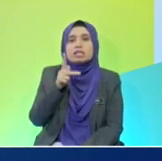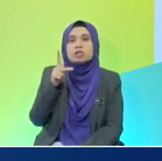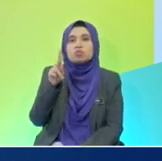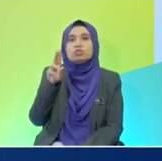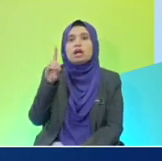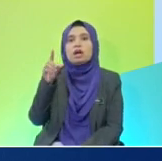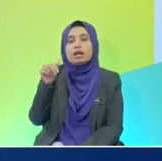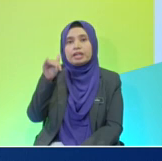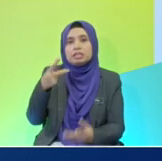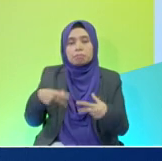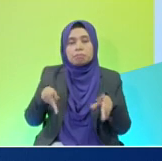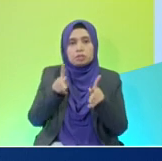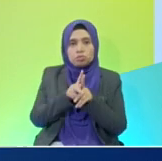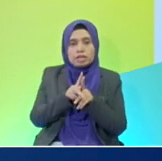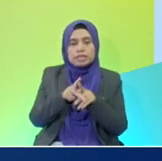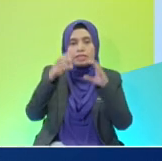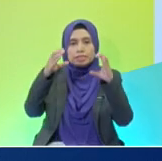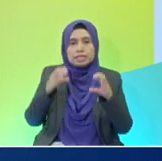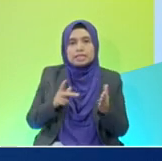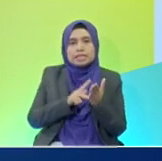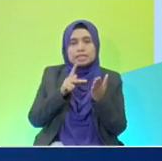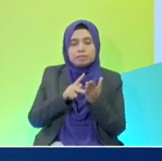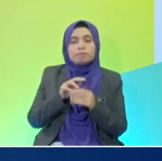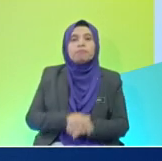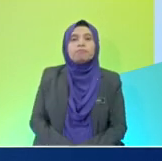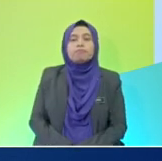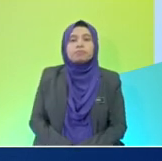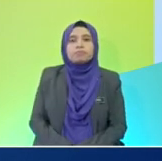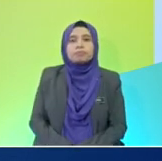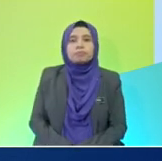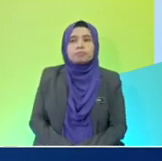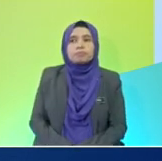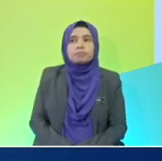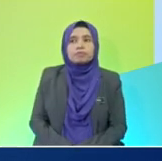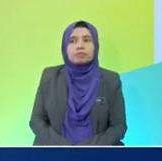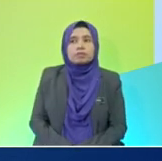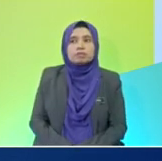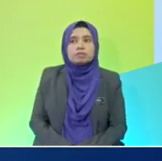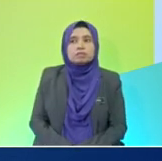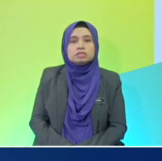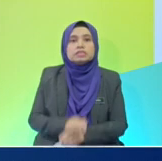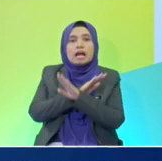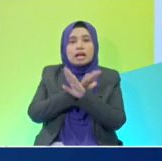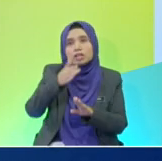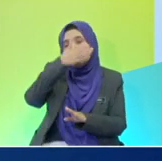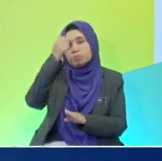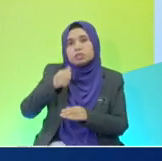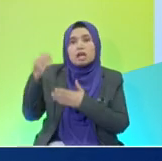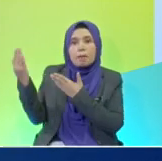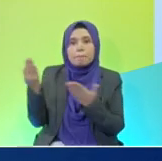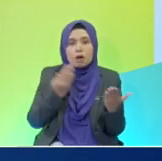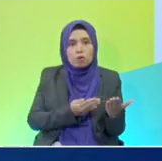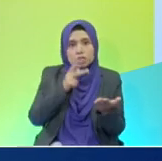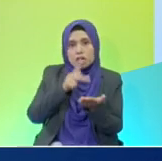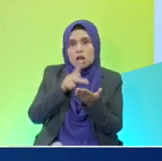tahulah cari Oke seterusnya ibadah jangan lupa bawa